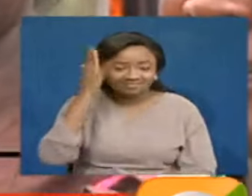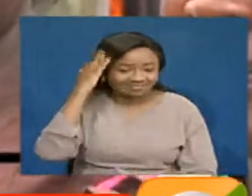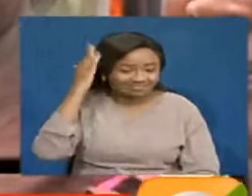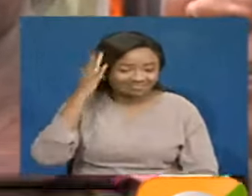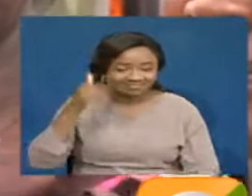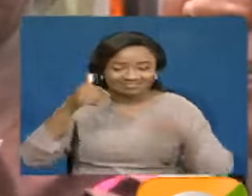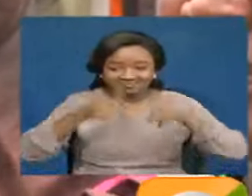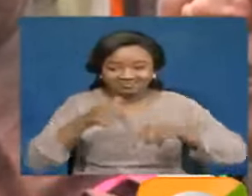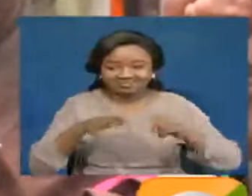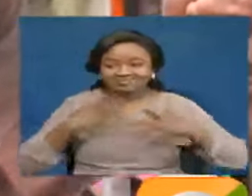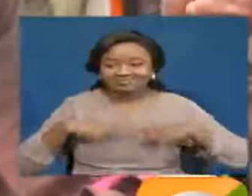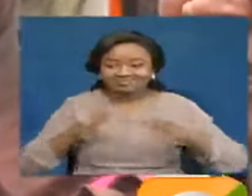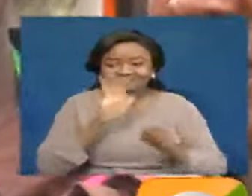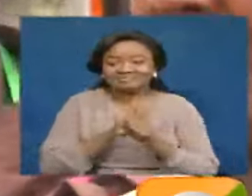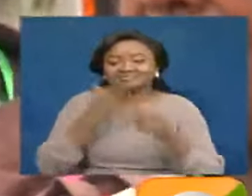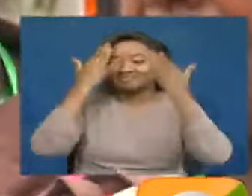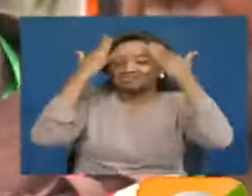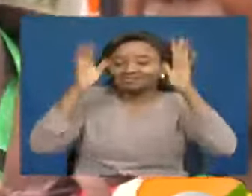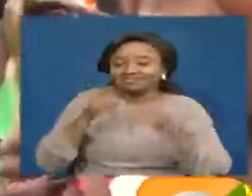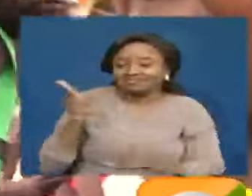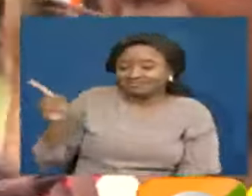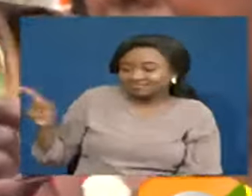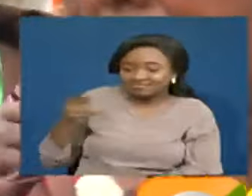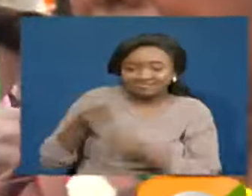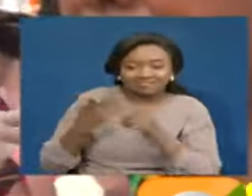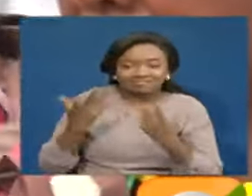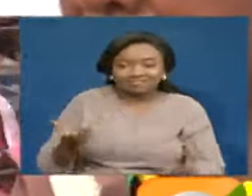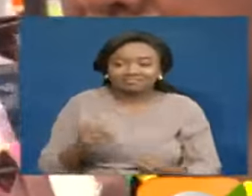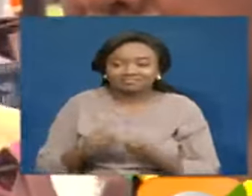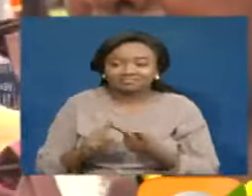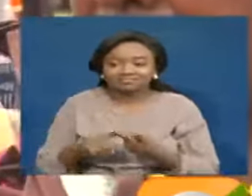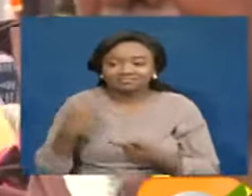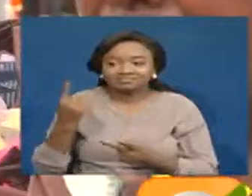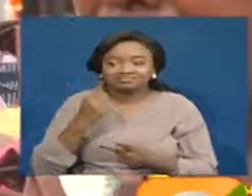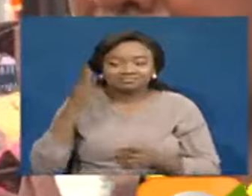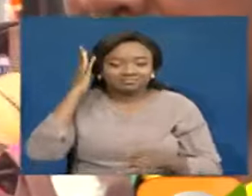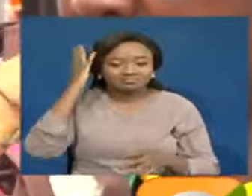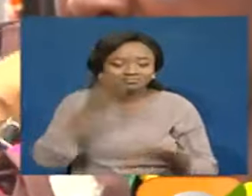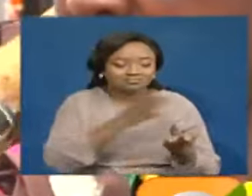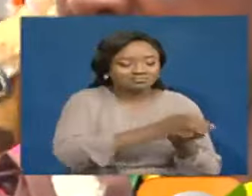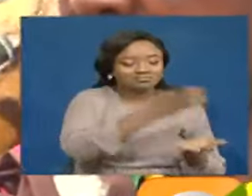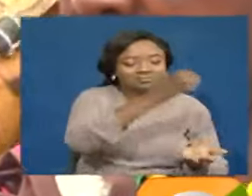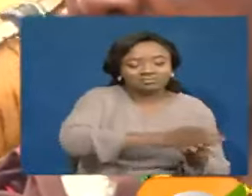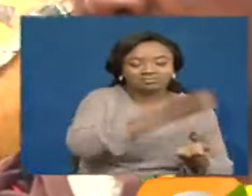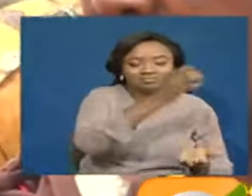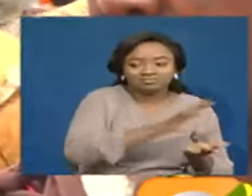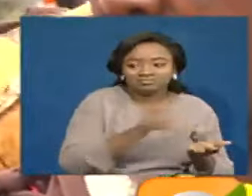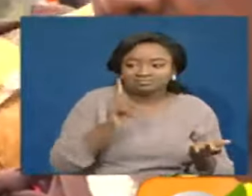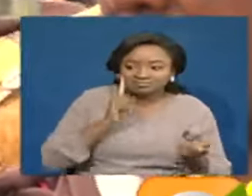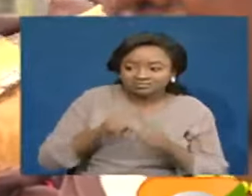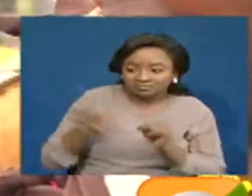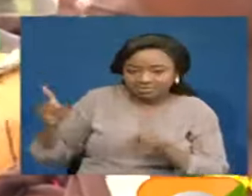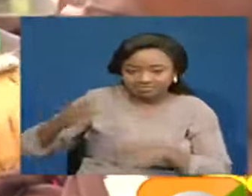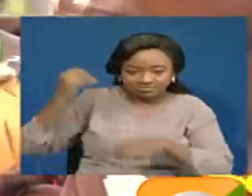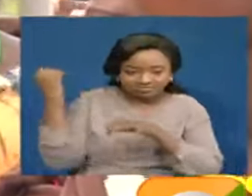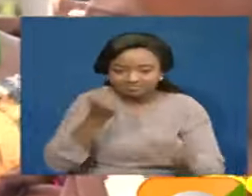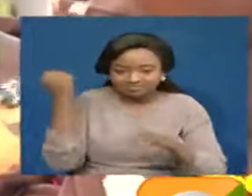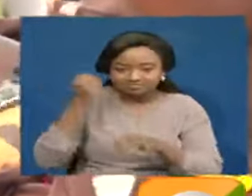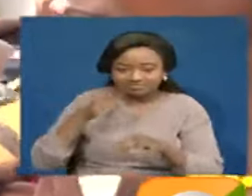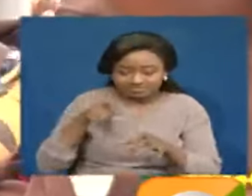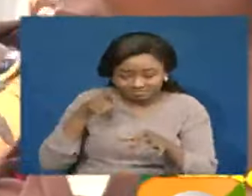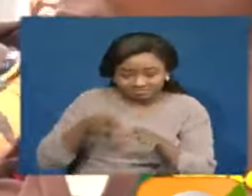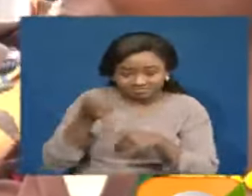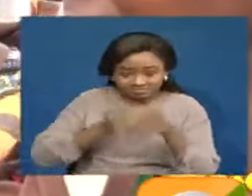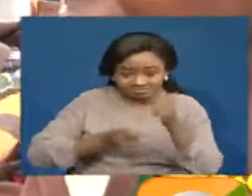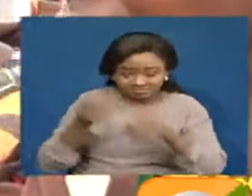sasa wajui hata hii kitu inaitwa nini, wanajua hii ya kwinja. Sasa hii ukiweka maziwa